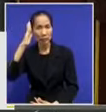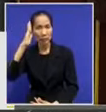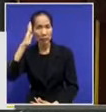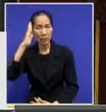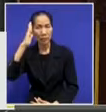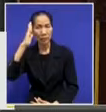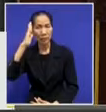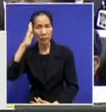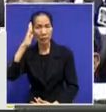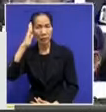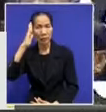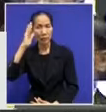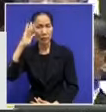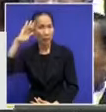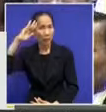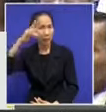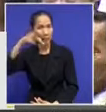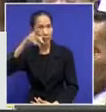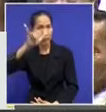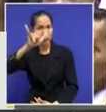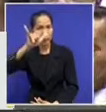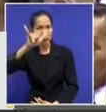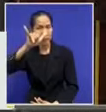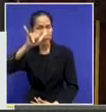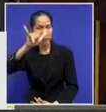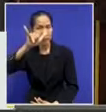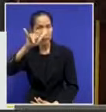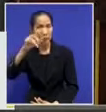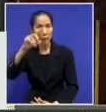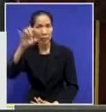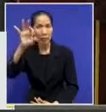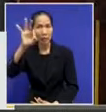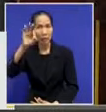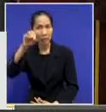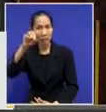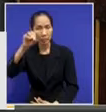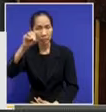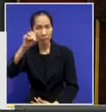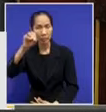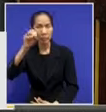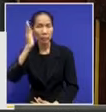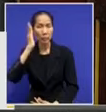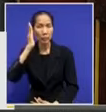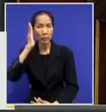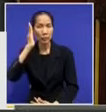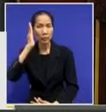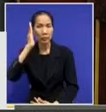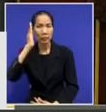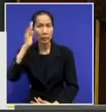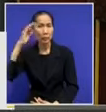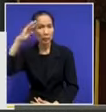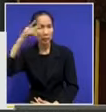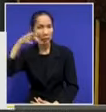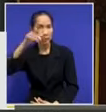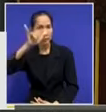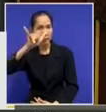งค์สุทธิชาญบัญชา พลเอกประยุทธ์จันทร์โอชาครับ 190นายเดชอินขาวทอง พลเอกประยุท